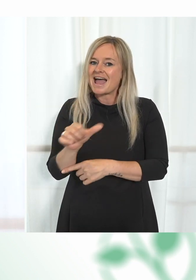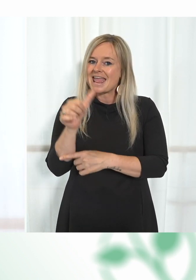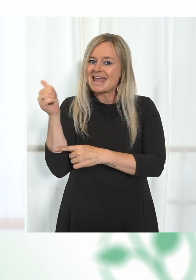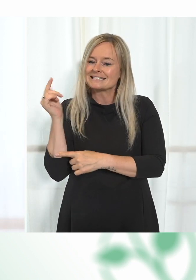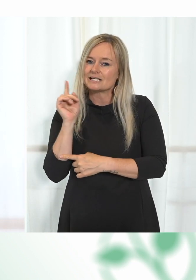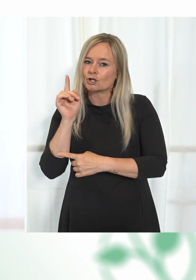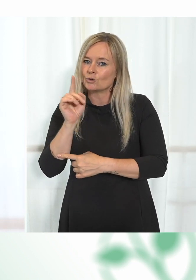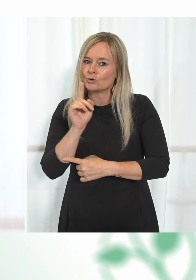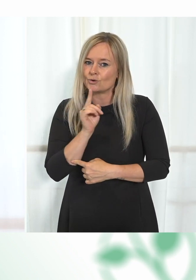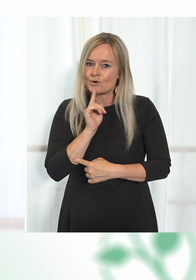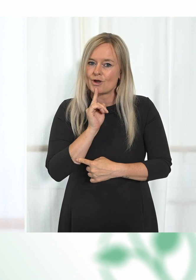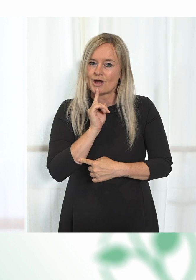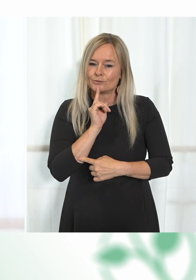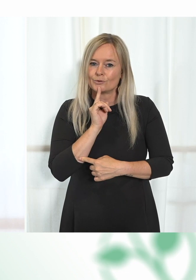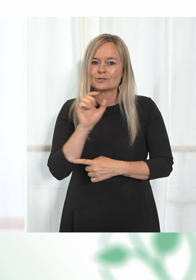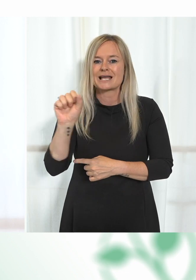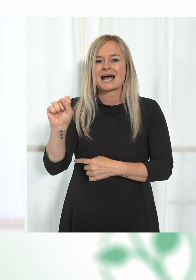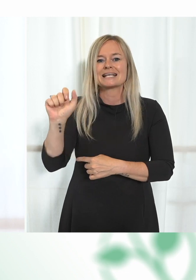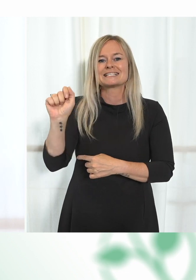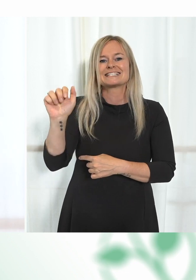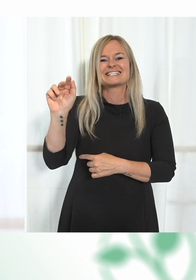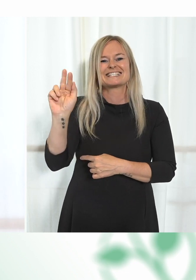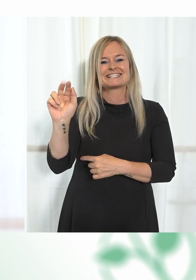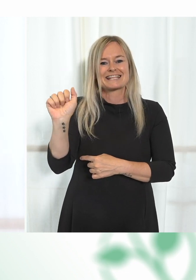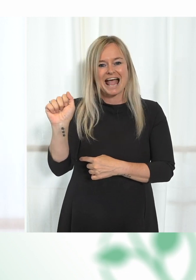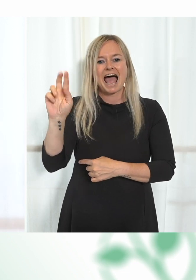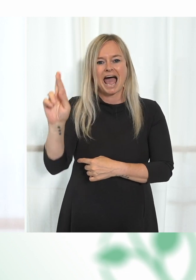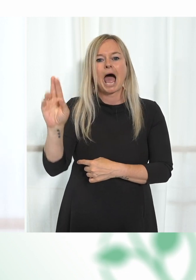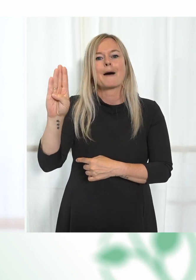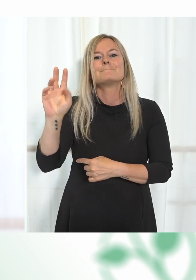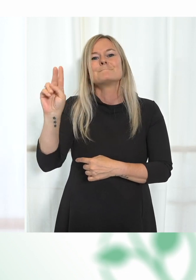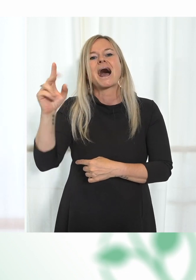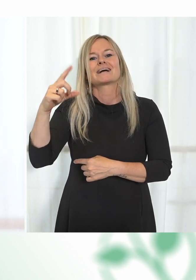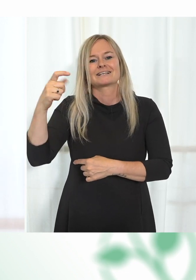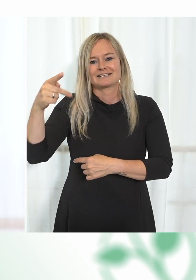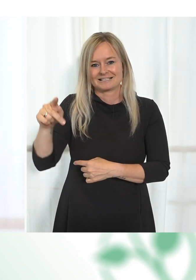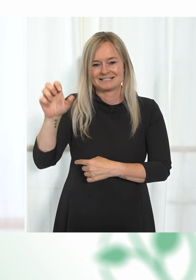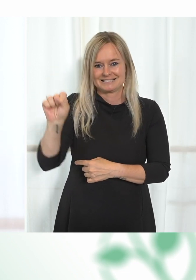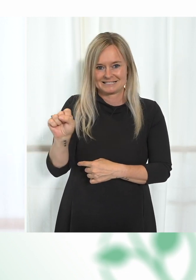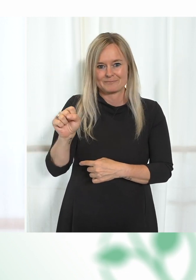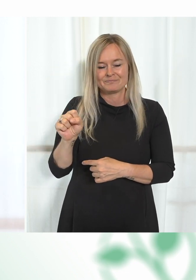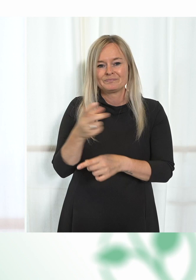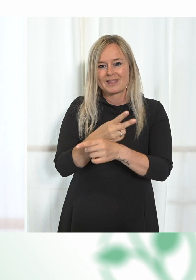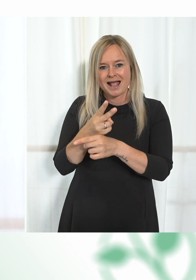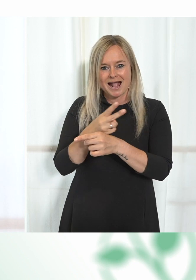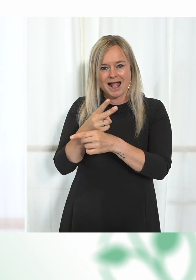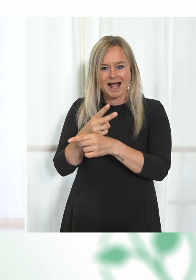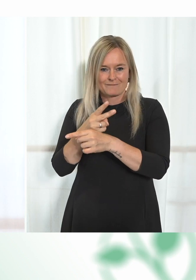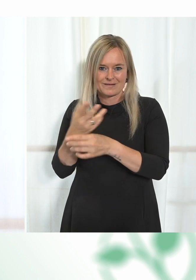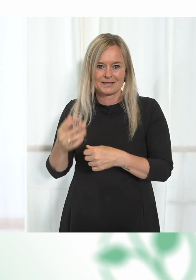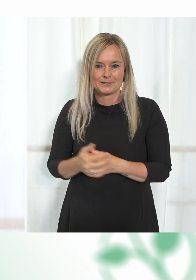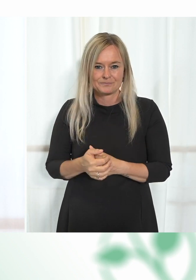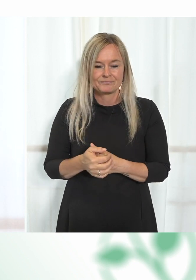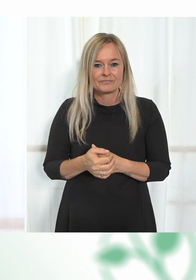gehörlosen Starbucks gegeben, der von Menschen, grundsätzlich von Menschen, die